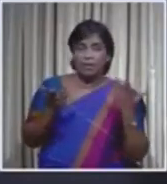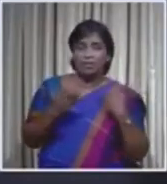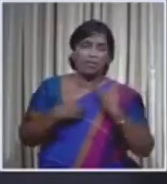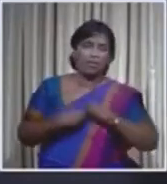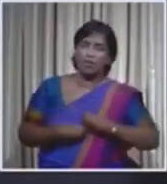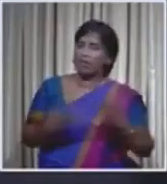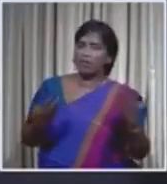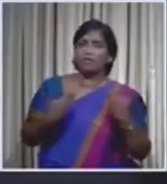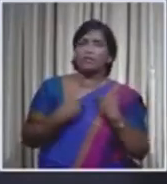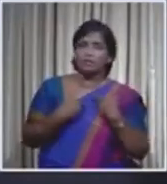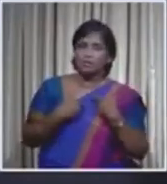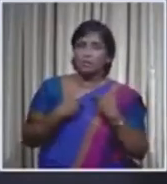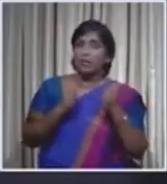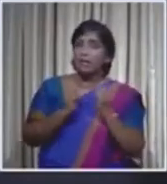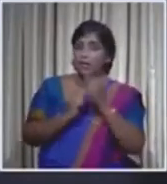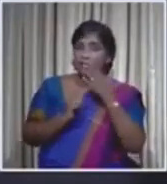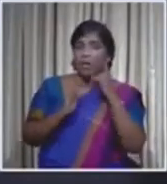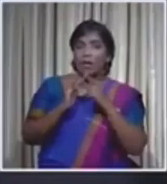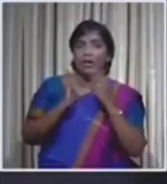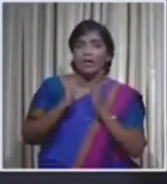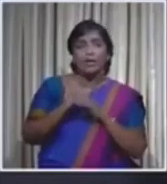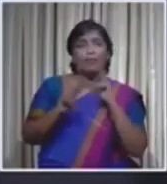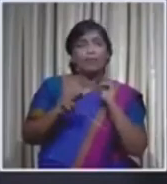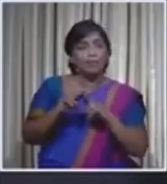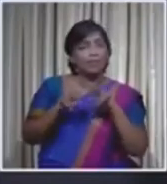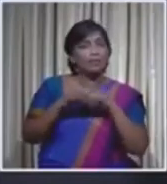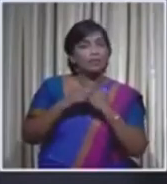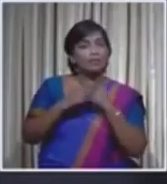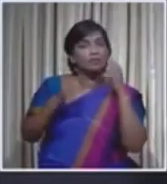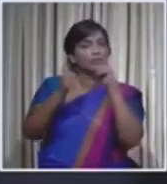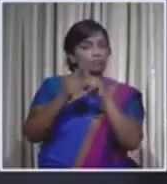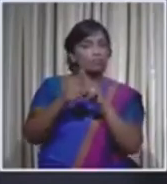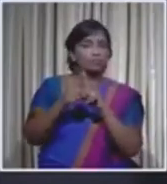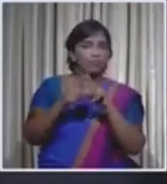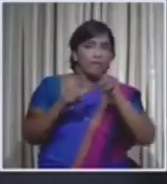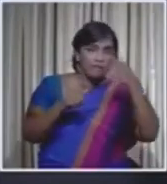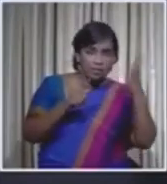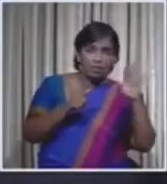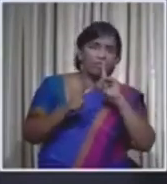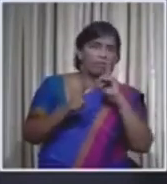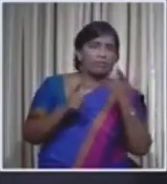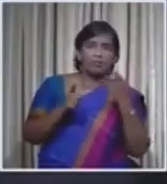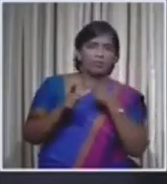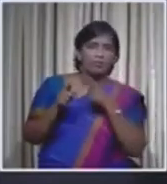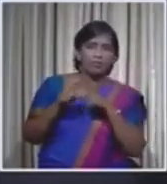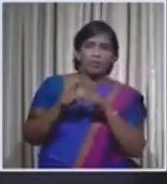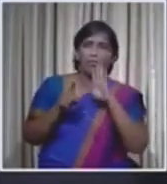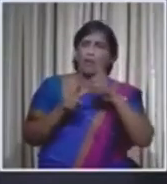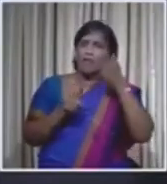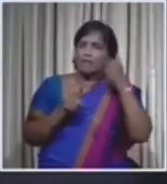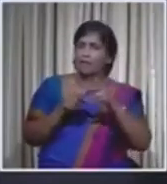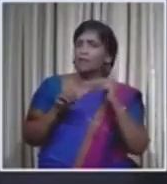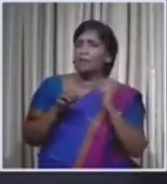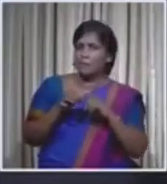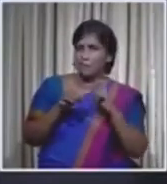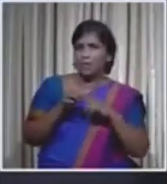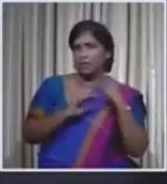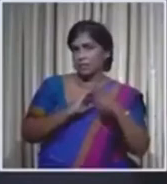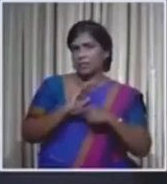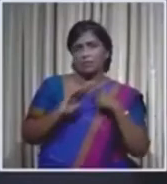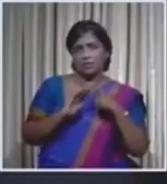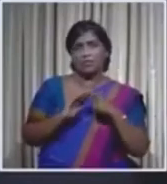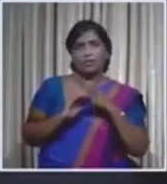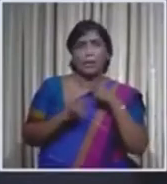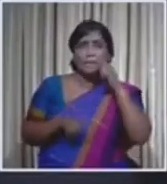වෙනවා ඒක කරන්න පුළුවන් IMF සංවිධානයට ගිහින් වෙන එකක් තියනවා නම් කියන්නේ මොකද මේක තියෙන වැදගත්ම ප්‍රශ්නේ මේකයි මේ රටේ